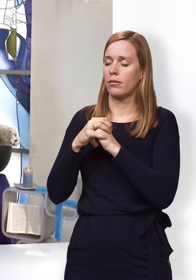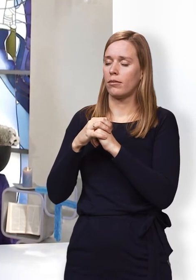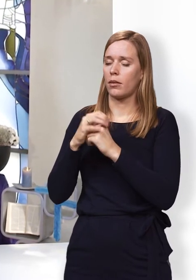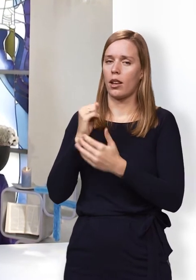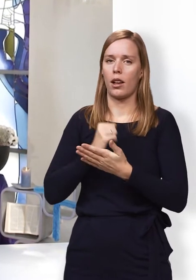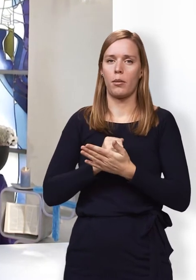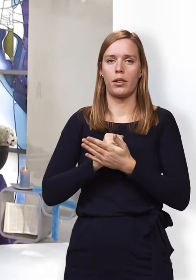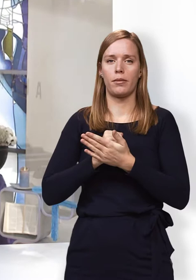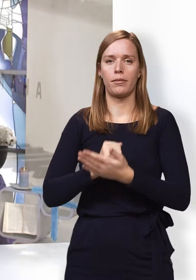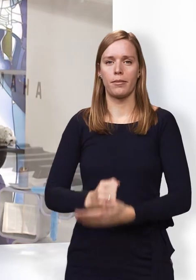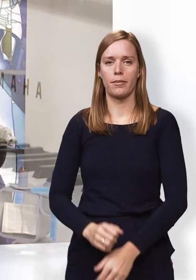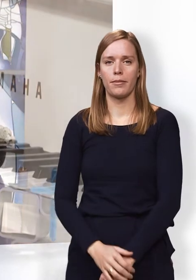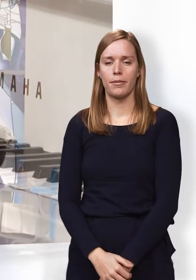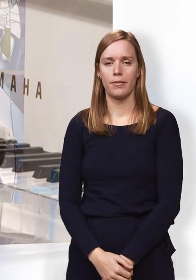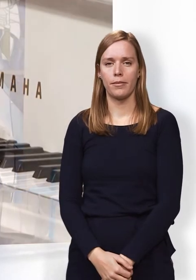Amen.